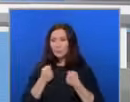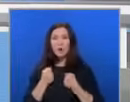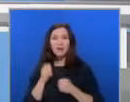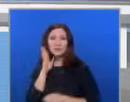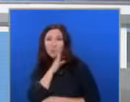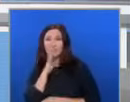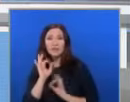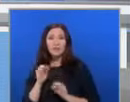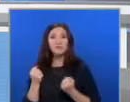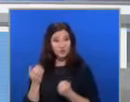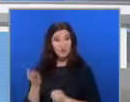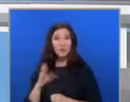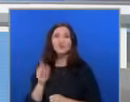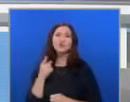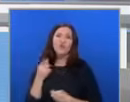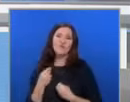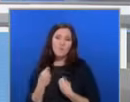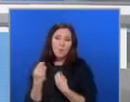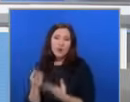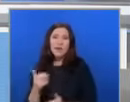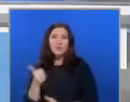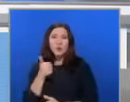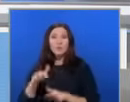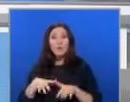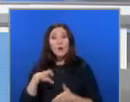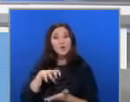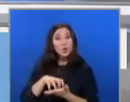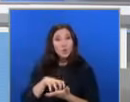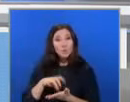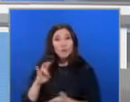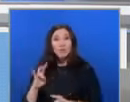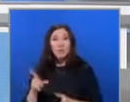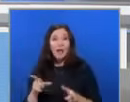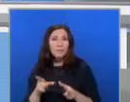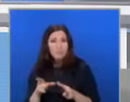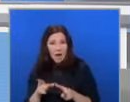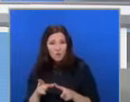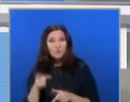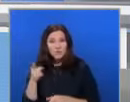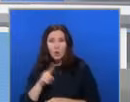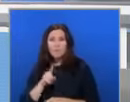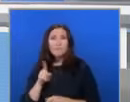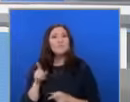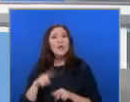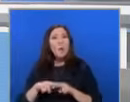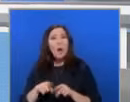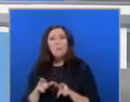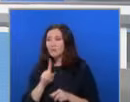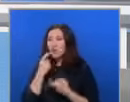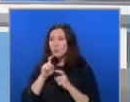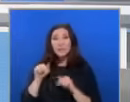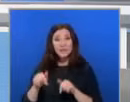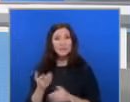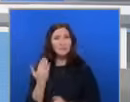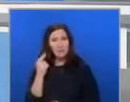за живота. И всичко това му предава лидера на парламентарната група Николай Марков. Самият Марков не коментира днес, но преди минути